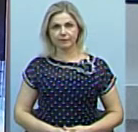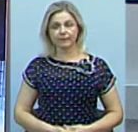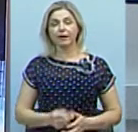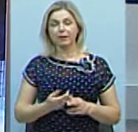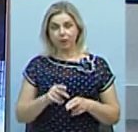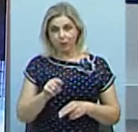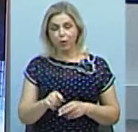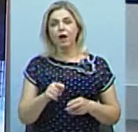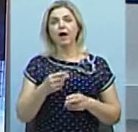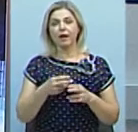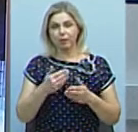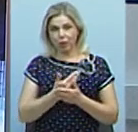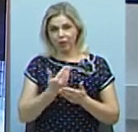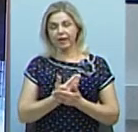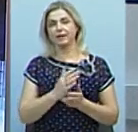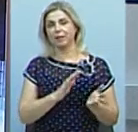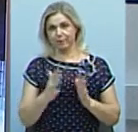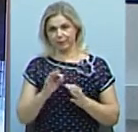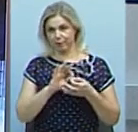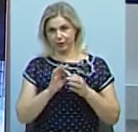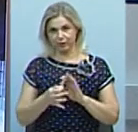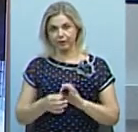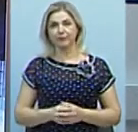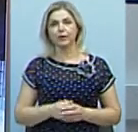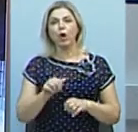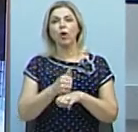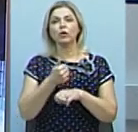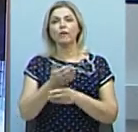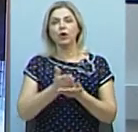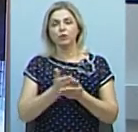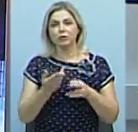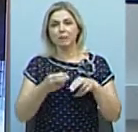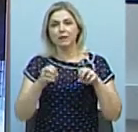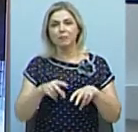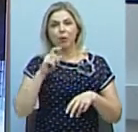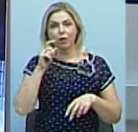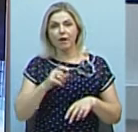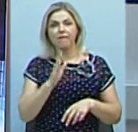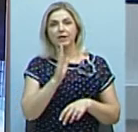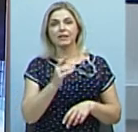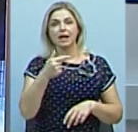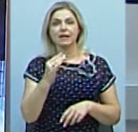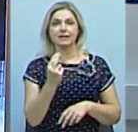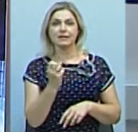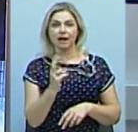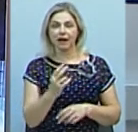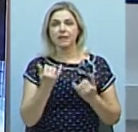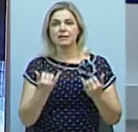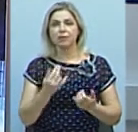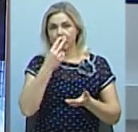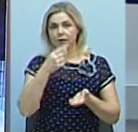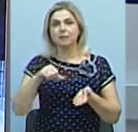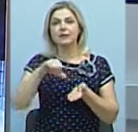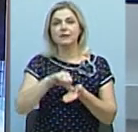Тож про ці та інші події більш докладно. Голова Служби безпеки України Василь Грицак сьогодні представив нового